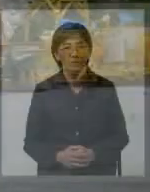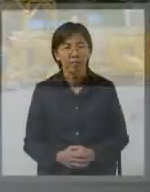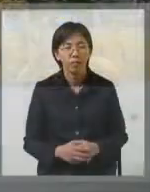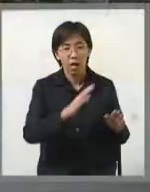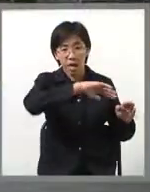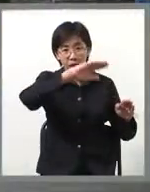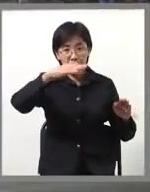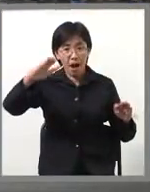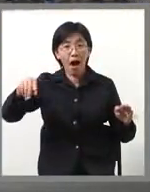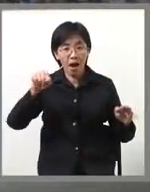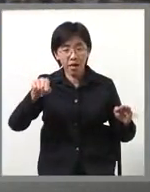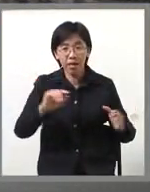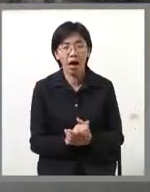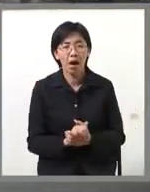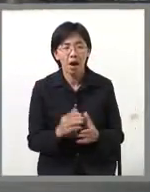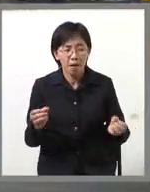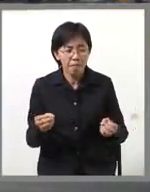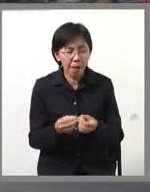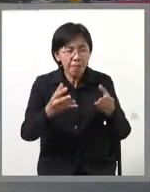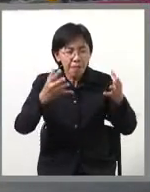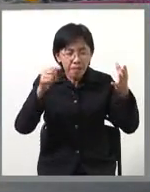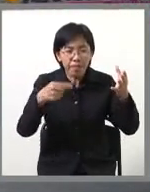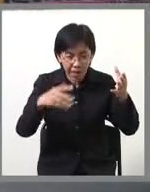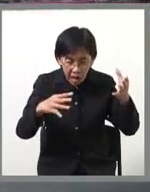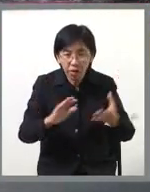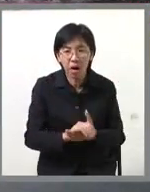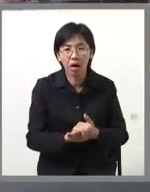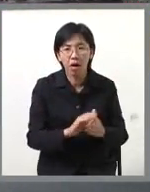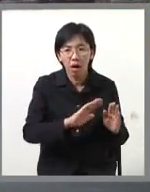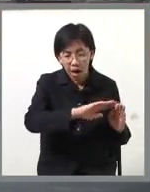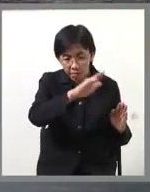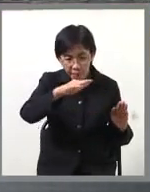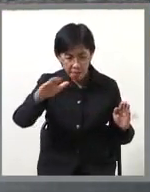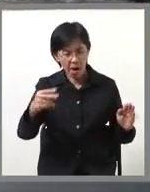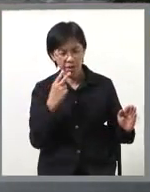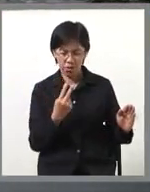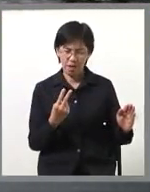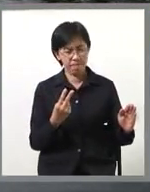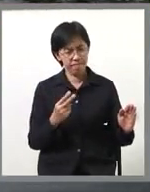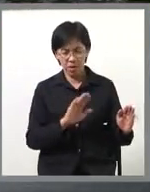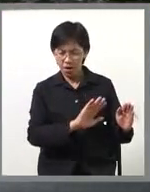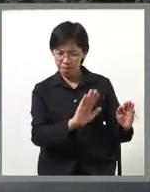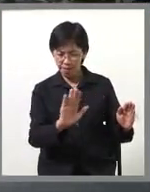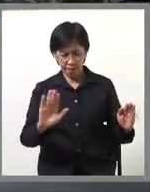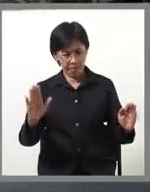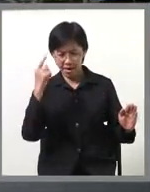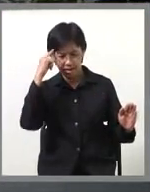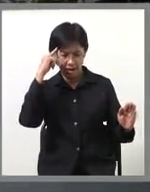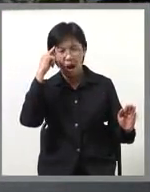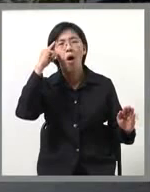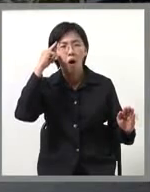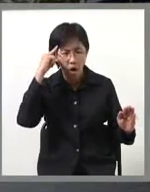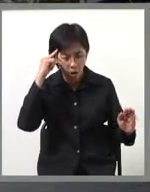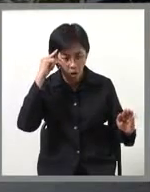หน้าผาเนี่ยมันระเบิดไปแล้วครึ่งภูเขา อาตมาก็ไปดูว่าหน้าผานี่มันน่า